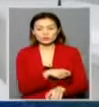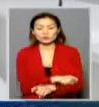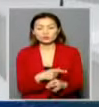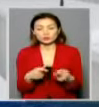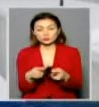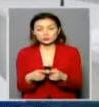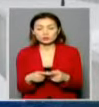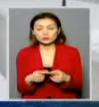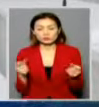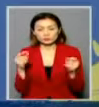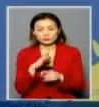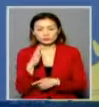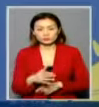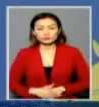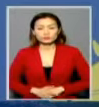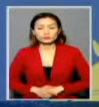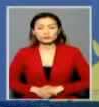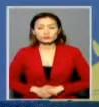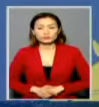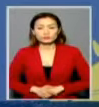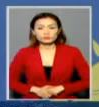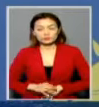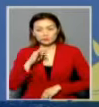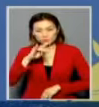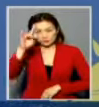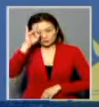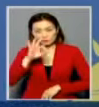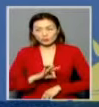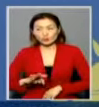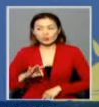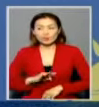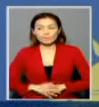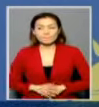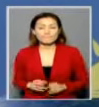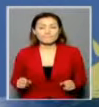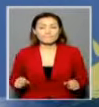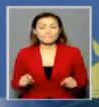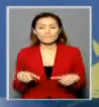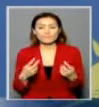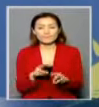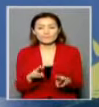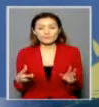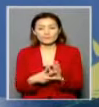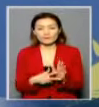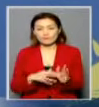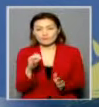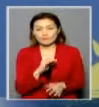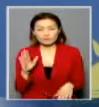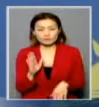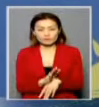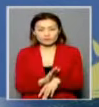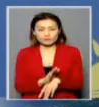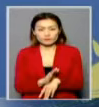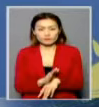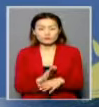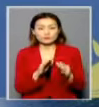жалға алу құны анықталатын болады. Қазақстан Республикасының индустрия және инфрақұрылымдық даму министрлігінің 8 ақпандағы бұйрығымен